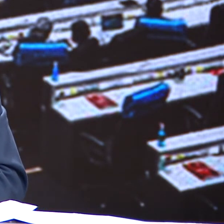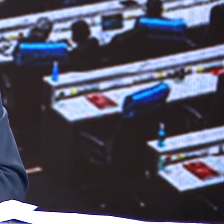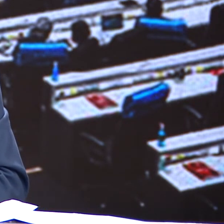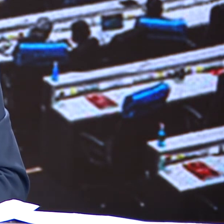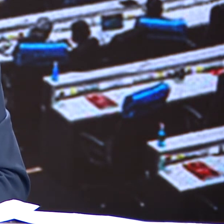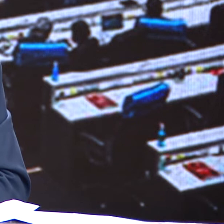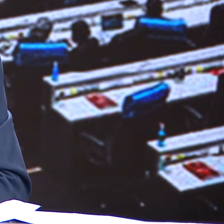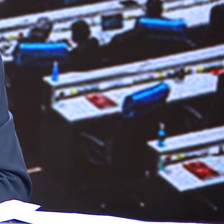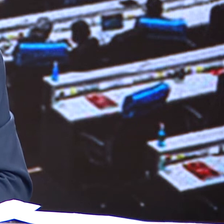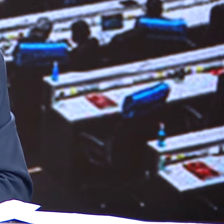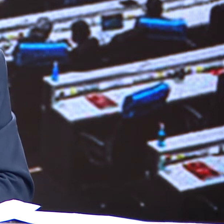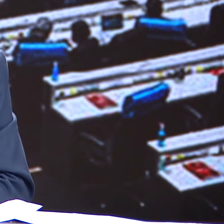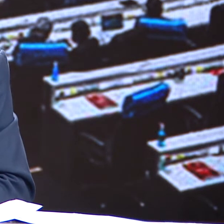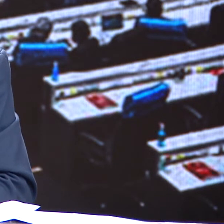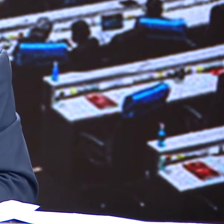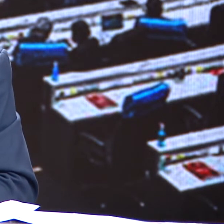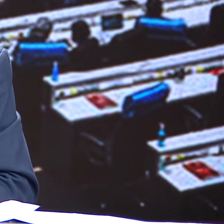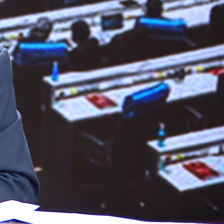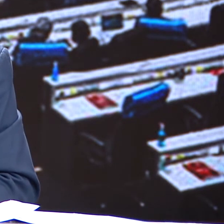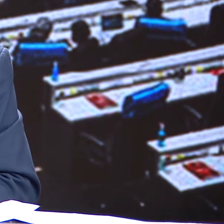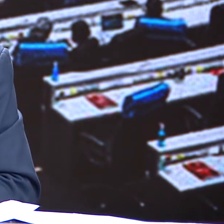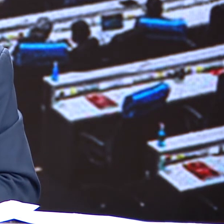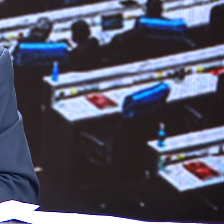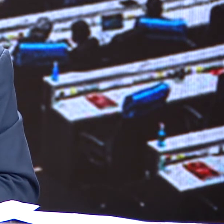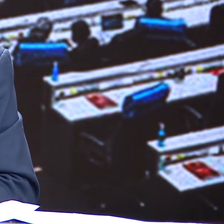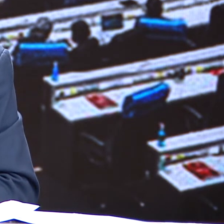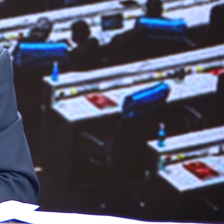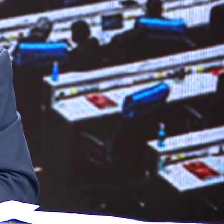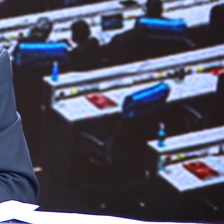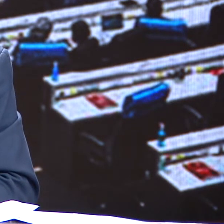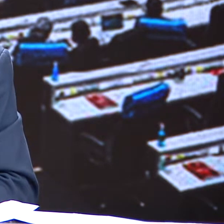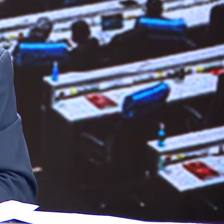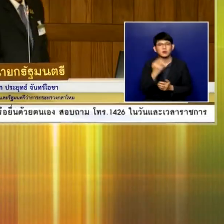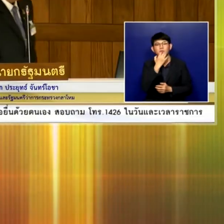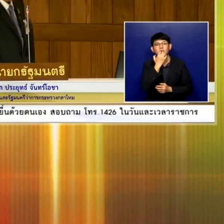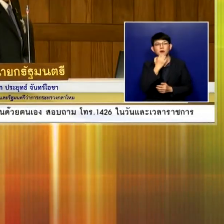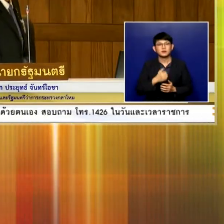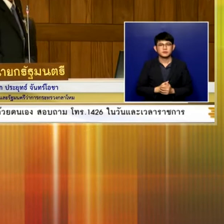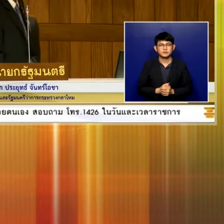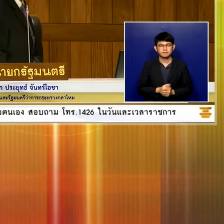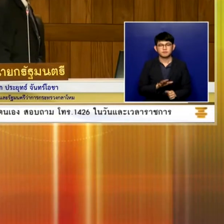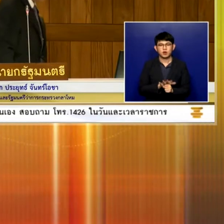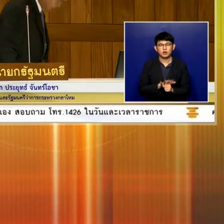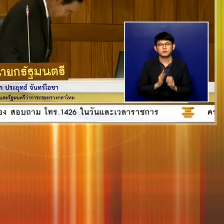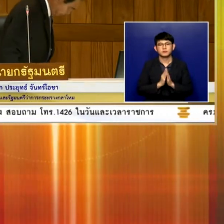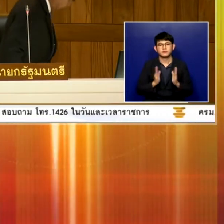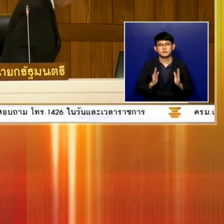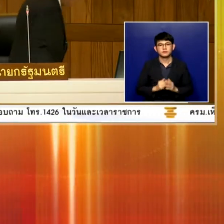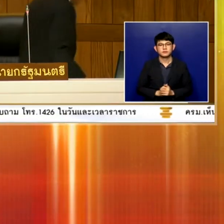ฐานะนายกรัฐมนตรีได้ลุกขึ้นมาชี้แจงกับปรากฏว่ามี Shotที่หลายคนเข้าใจกันว่าถ้านายกน้อยใจครับ